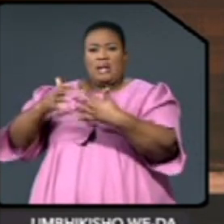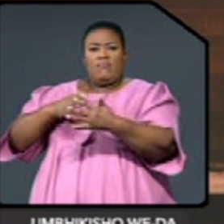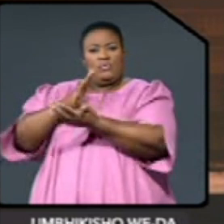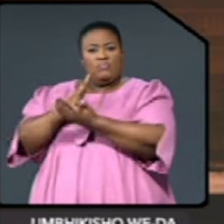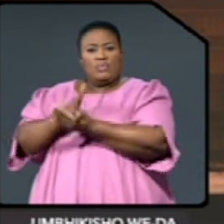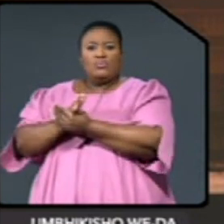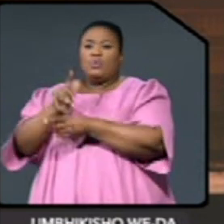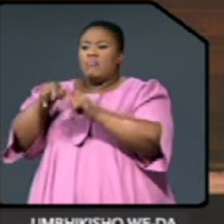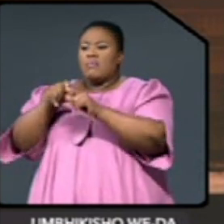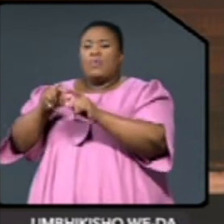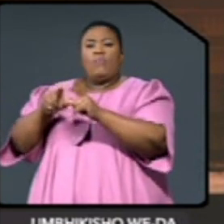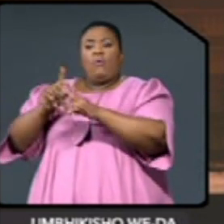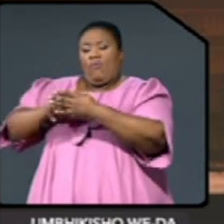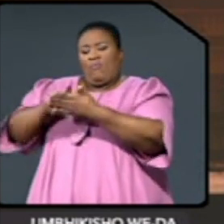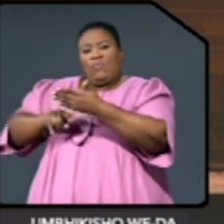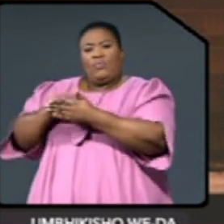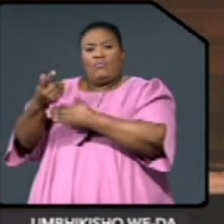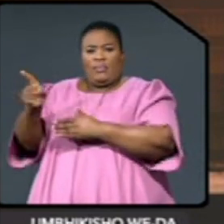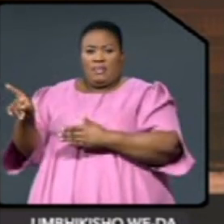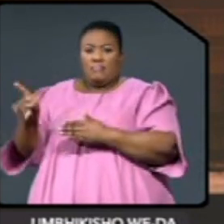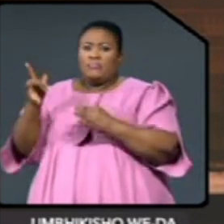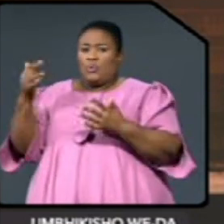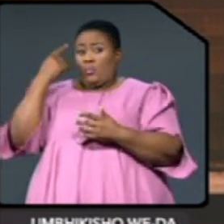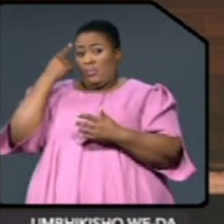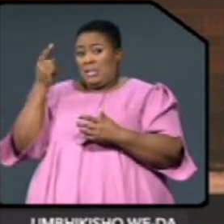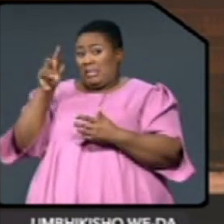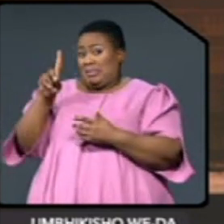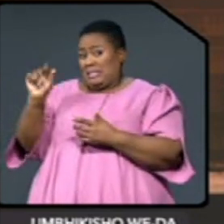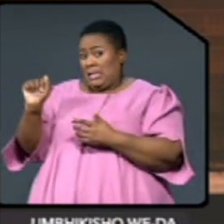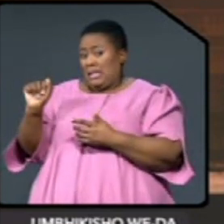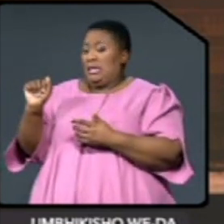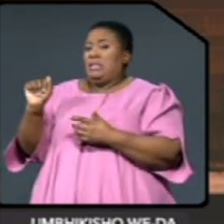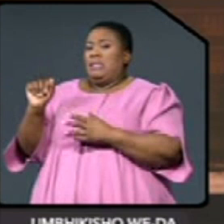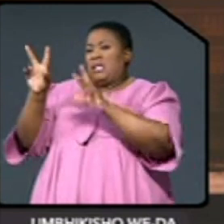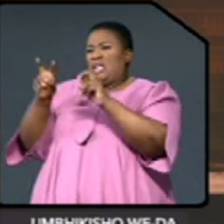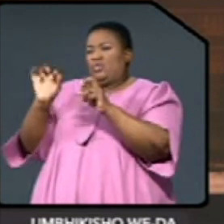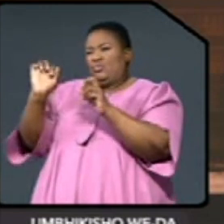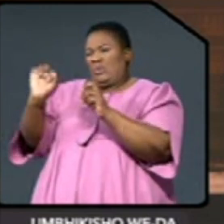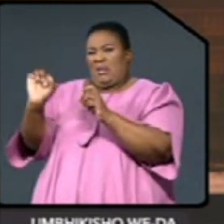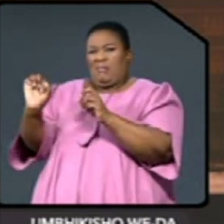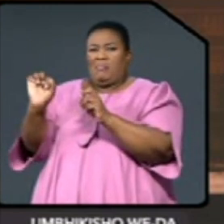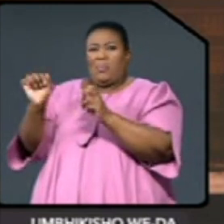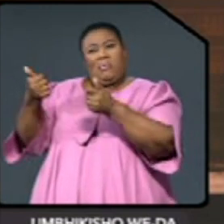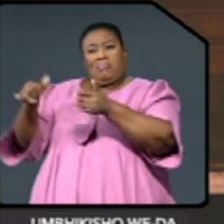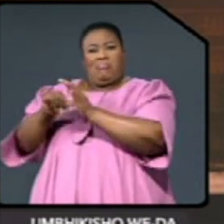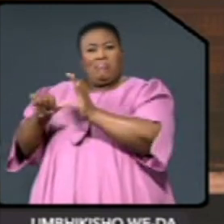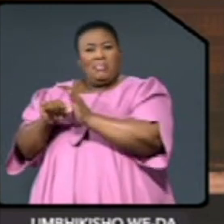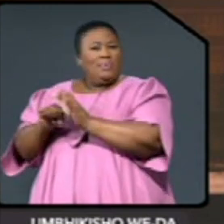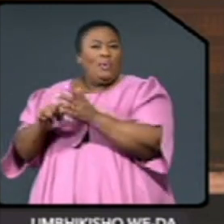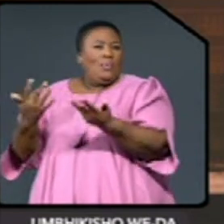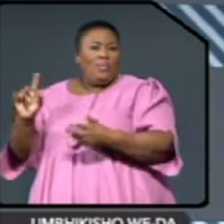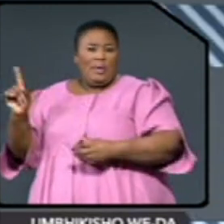indaba zezombusazo ngabe ubona ukuthi akhona la maphuzu lawa iDA ekhala ngawo noma vele sokuqhuba imkhankaso yokulungiselela